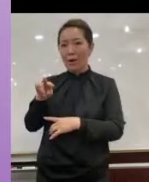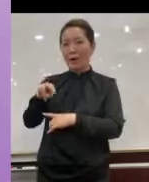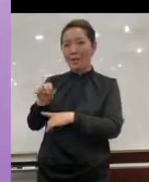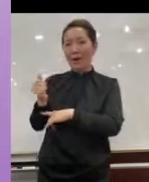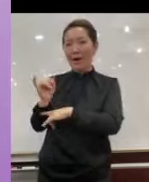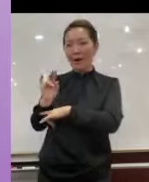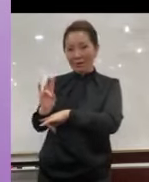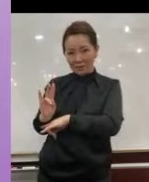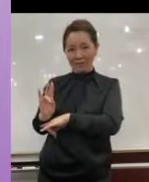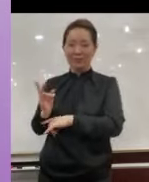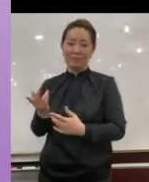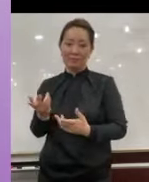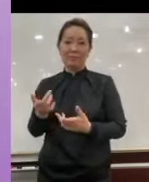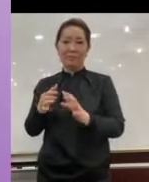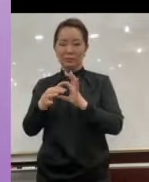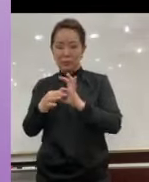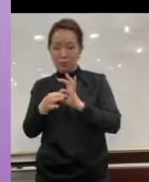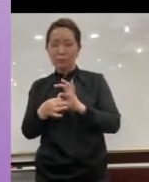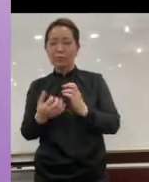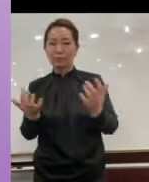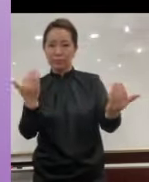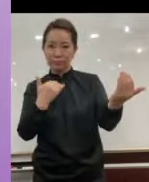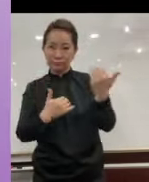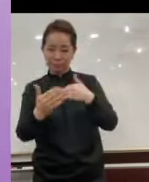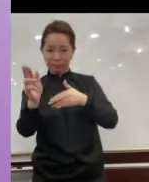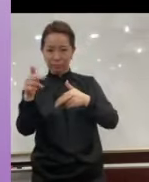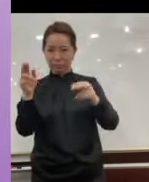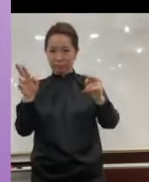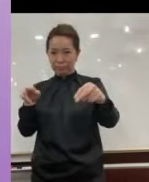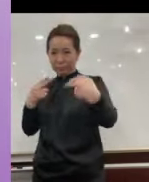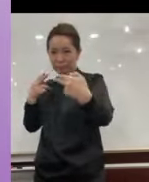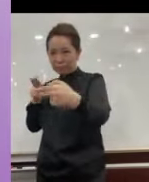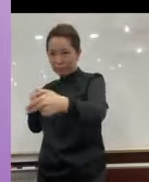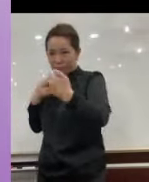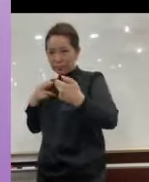маягаар тий явуулж байгаа хичээл байгаамаа.